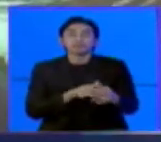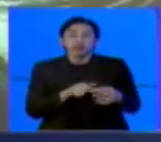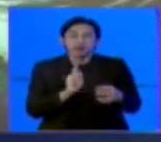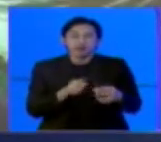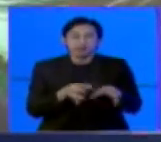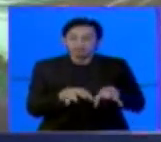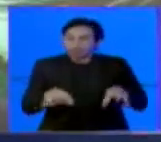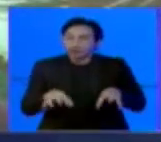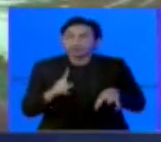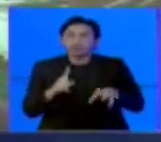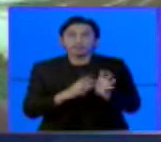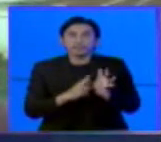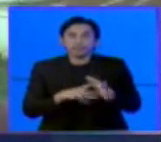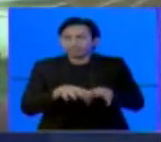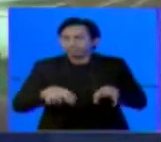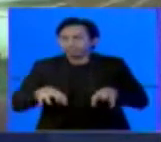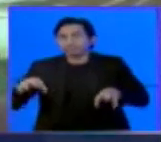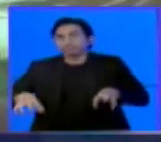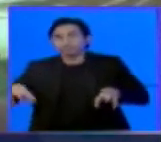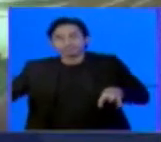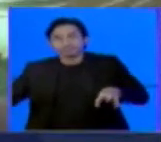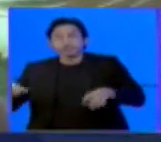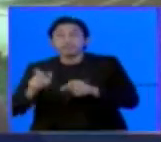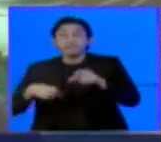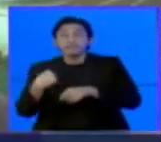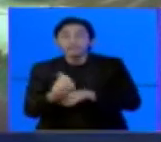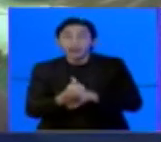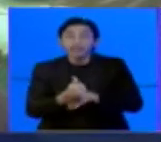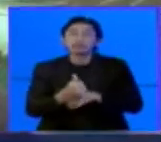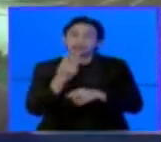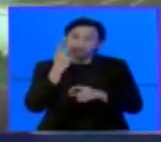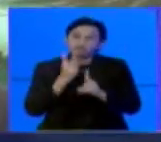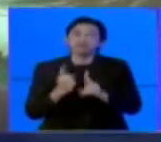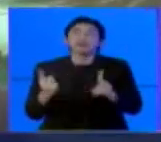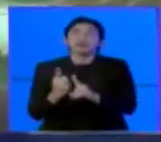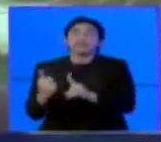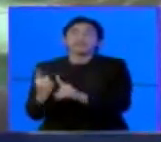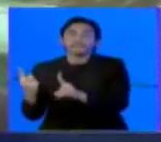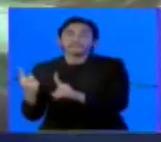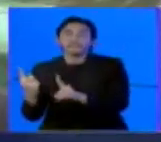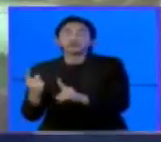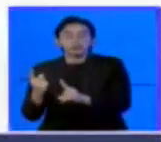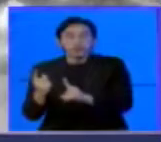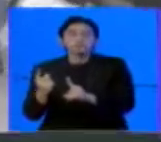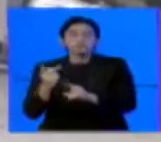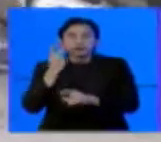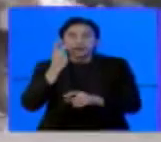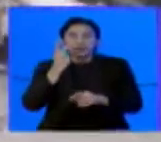yang lain yang belanja tetap ada space sehingga tetap terpenuhi jarak Nanti sekitar satu setengah